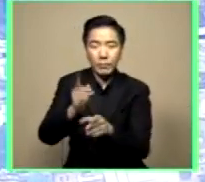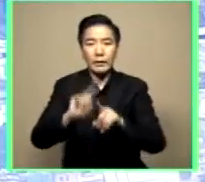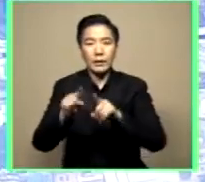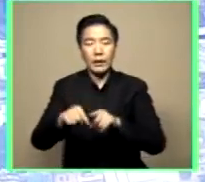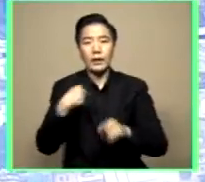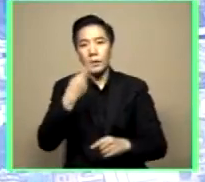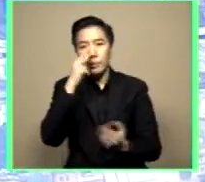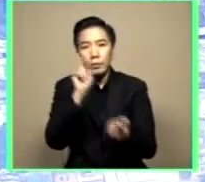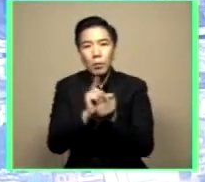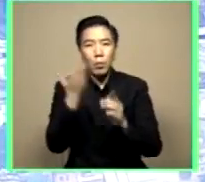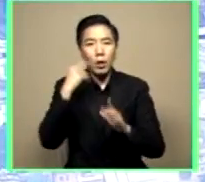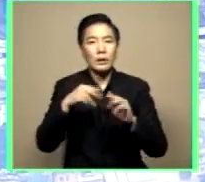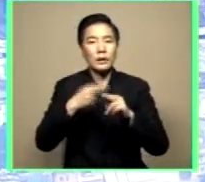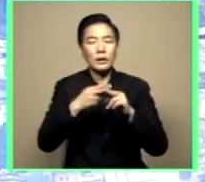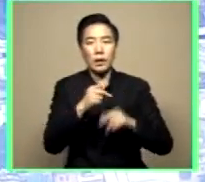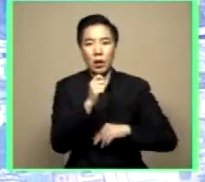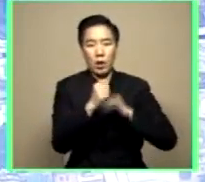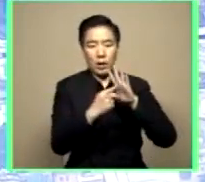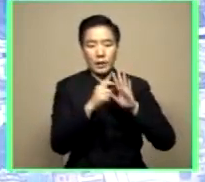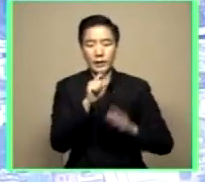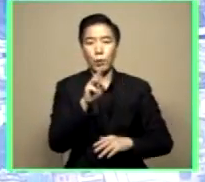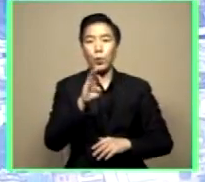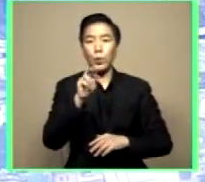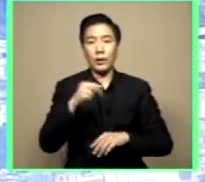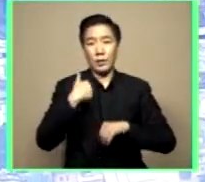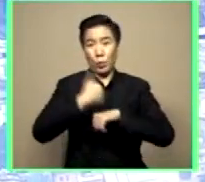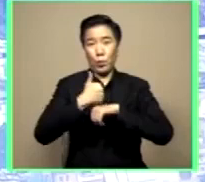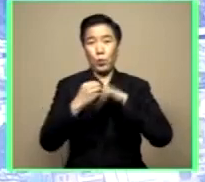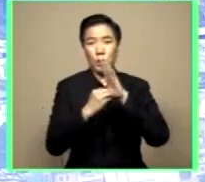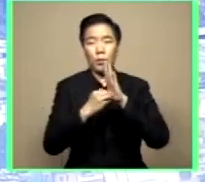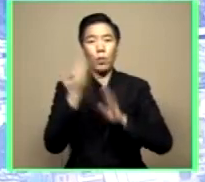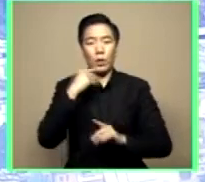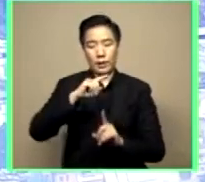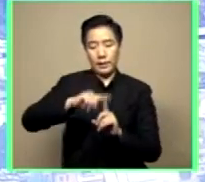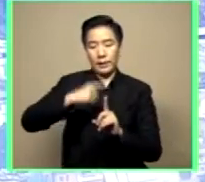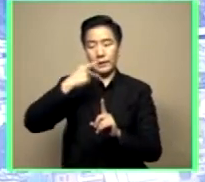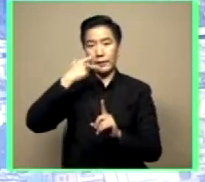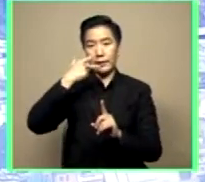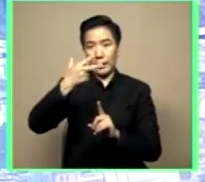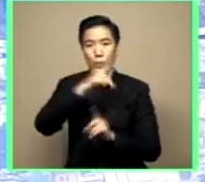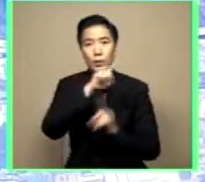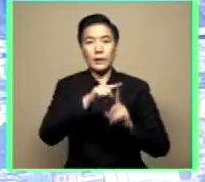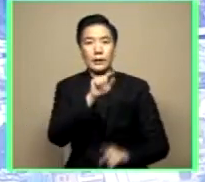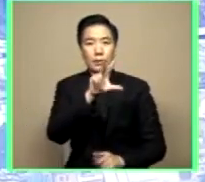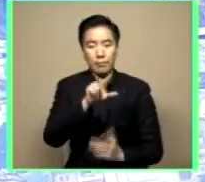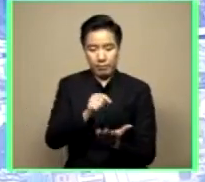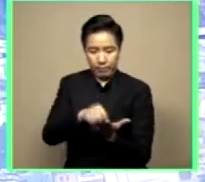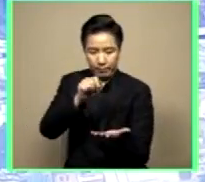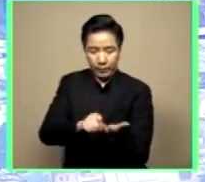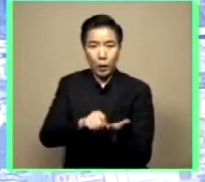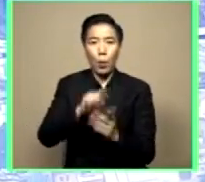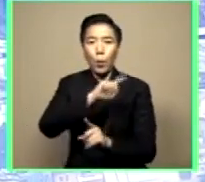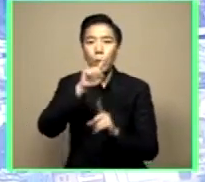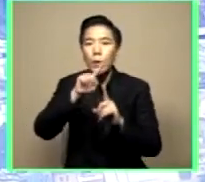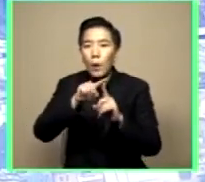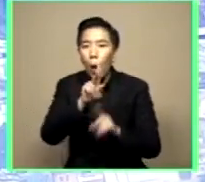ากฏมาตั้งแต่ท่านอัศวินขวัญเมืองลงนามในวันที่26ประธานโทษ23มีนาแล้วนะครับในข้อที่6ว่าขอความร่วม